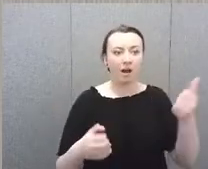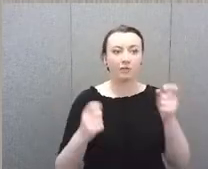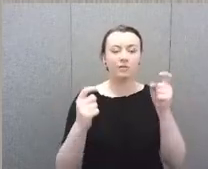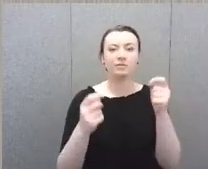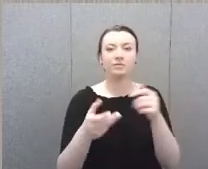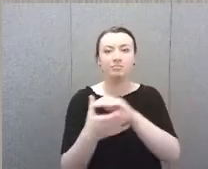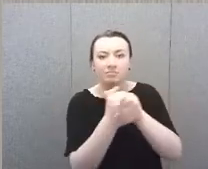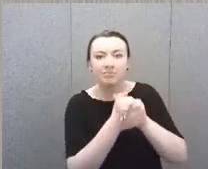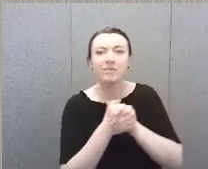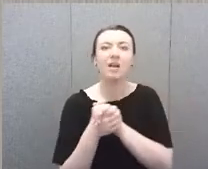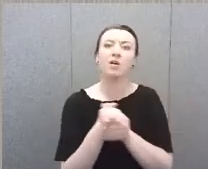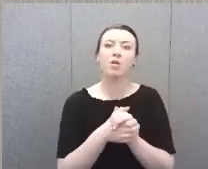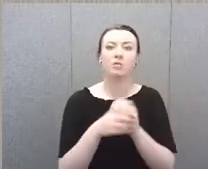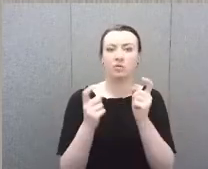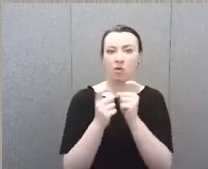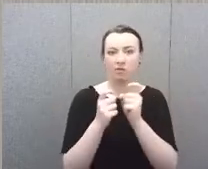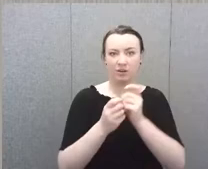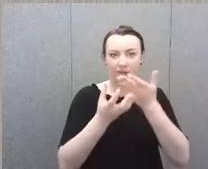с другими